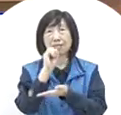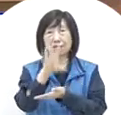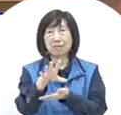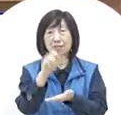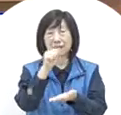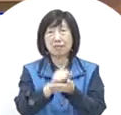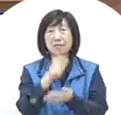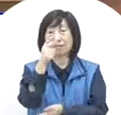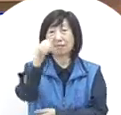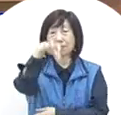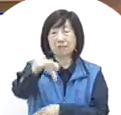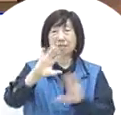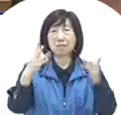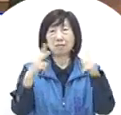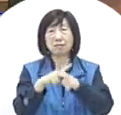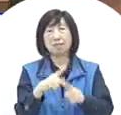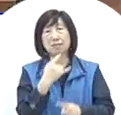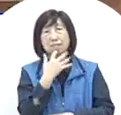偏乡国小。